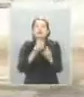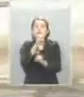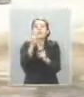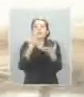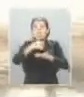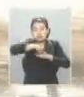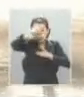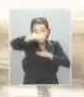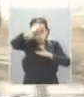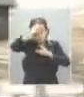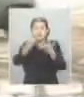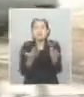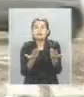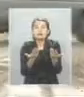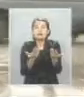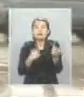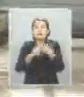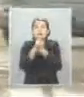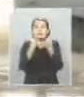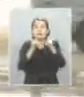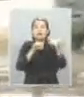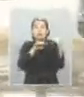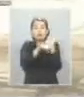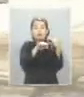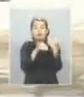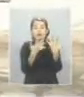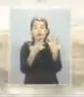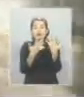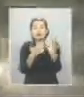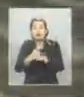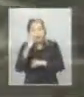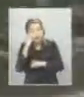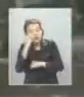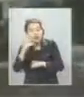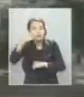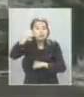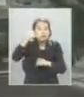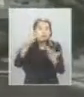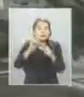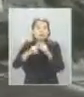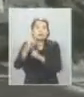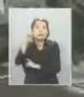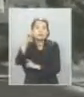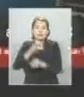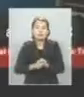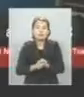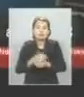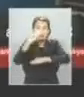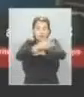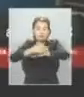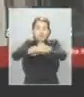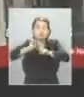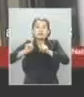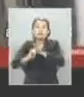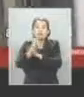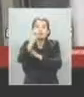และนักศึกษาแต่ระบบการคมนาคมและการสื่อสารยังขัดข้องโดยรถไฟทุกสายที่มุ่งไปสนามบินนาริตะยังไม่ส